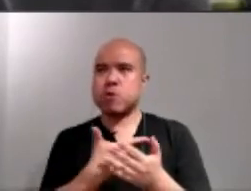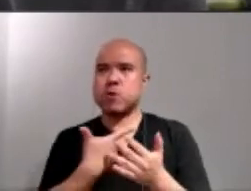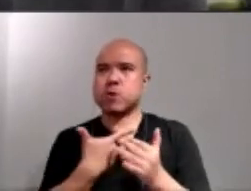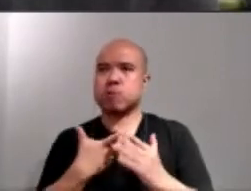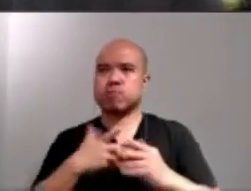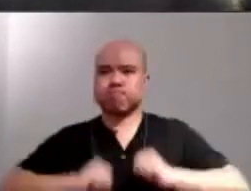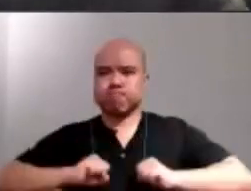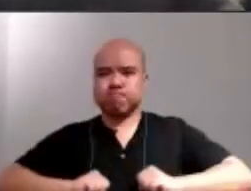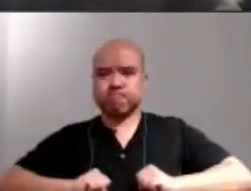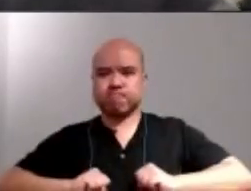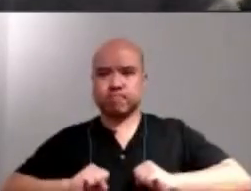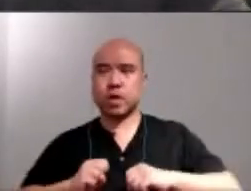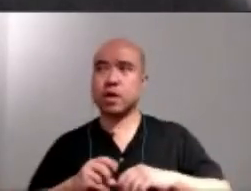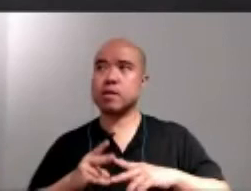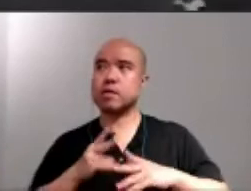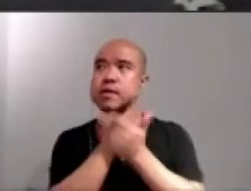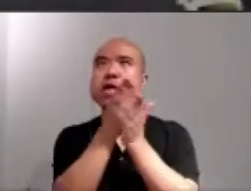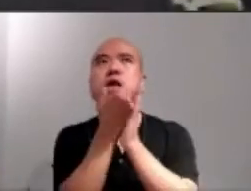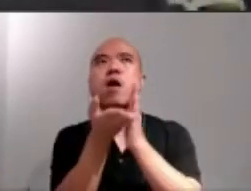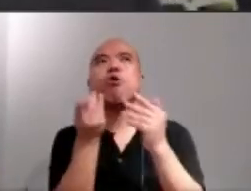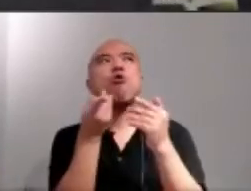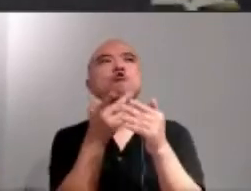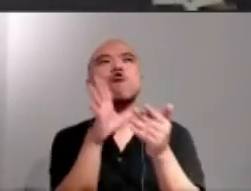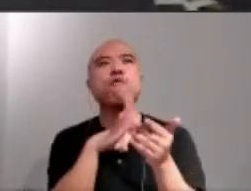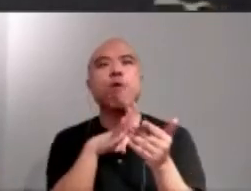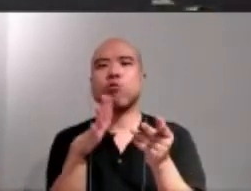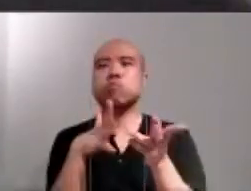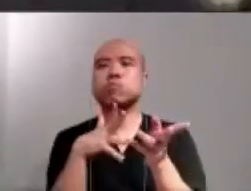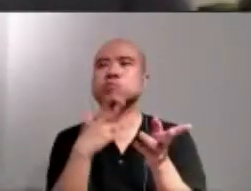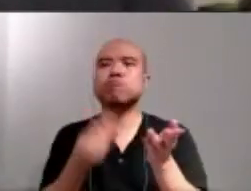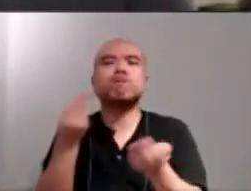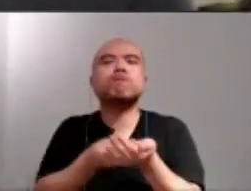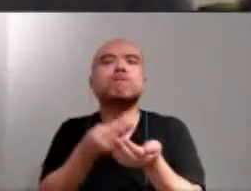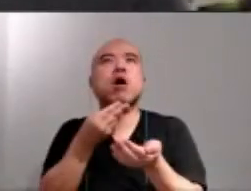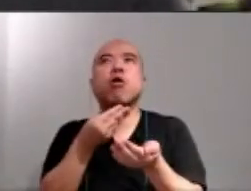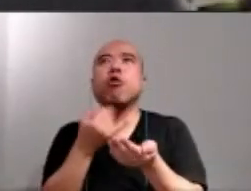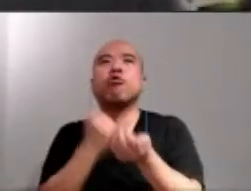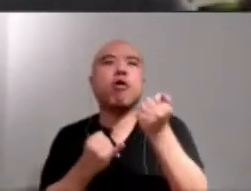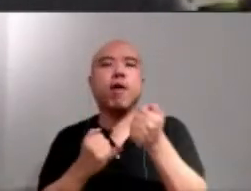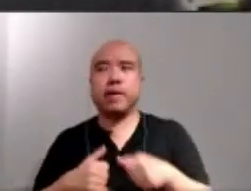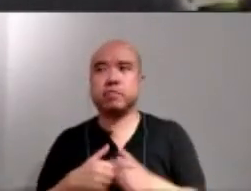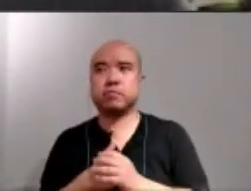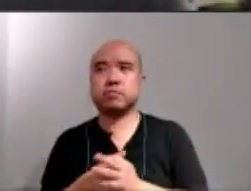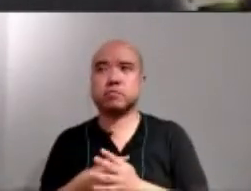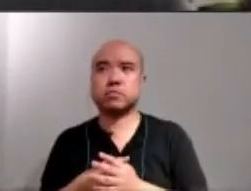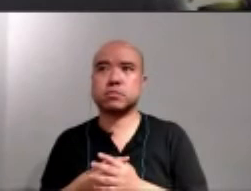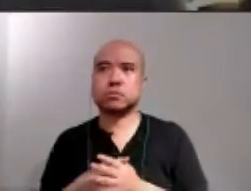係喺咩位咧，喺到谷底咧，都會即係翻山嘅，咁咯。咁我所以我覺得香港